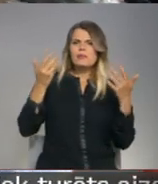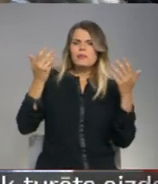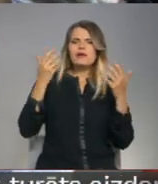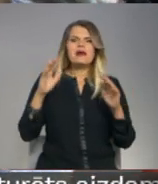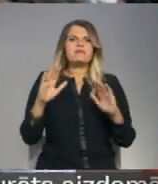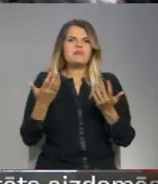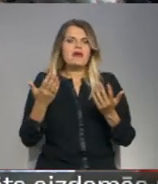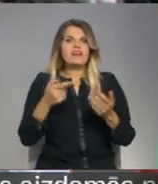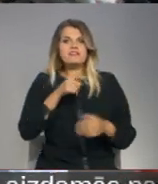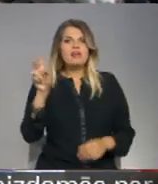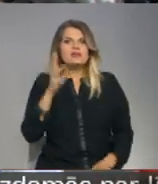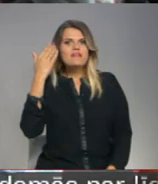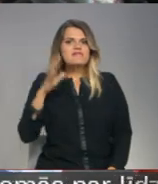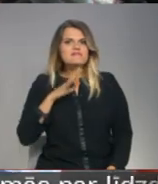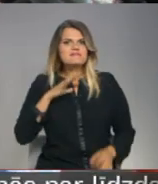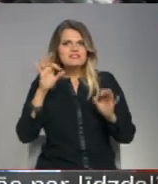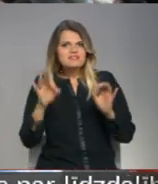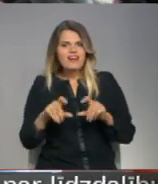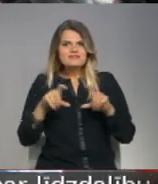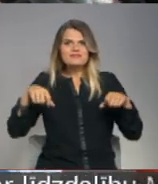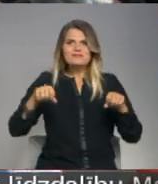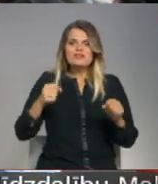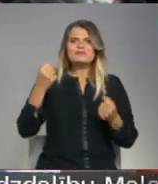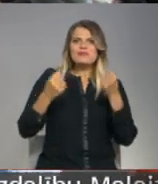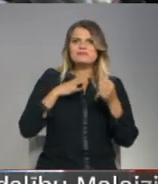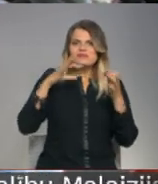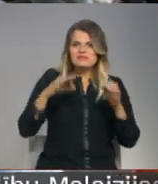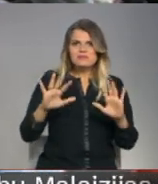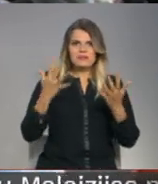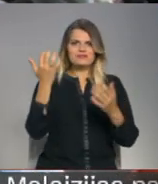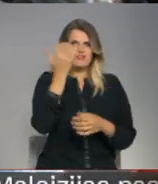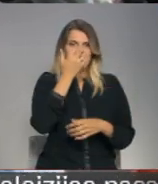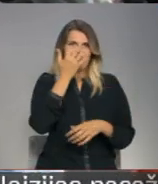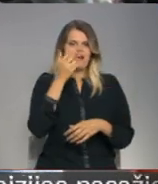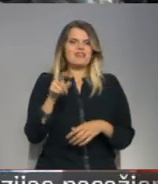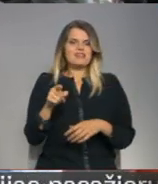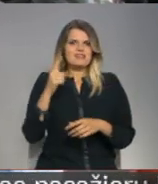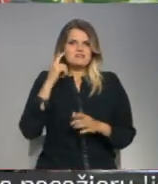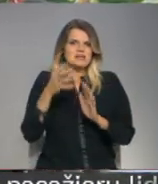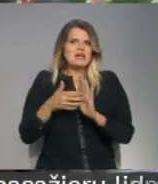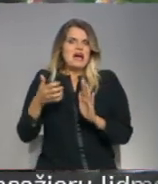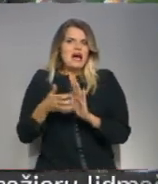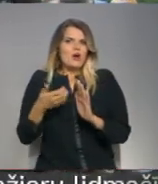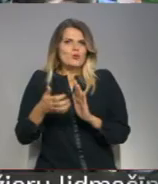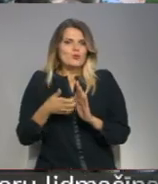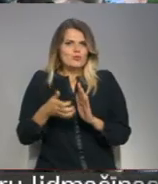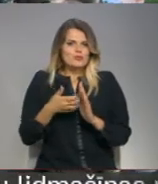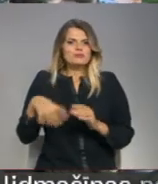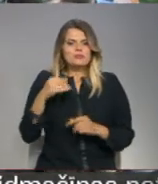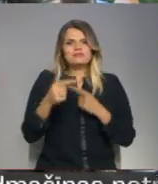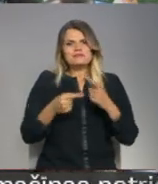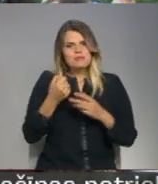Savukārt tie, kuriem kaut kad dzīvē ir bijušas tiesības braukt ar mašīnu, ar močiem, tas ir tas, kas visvairāk pietrūkst. Mēs vienmēr par